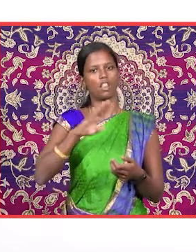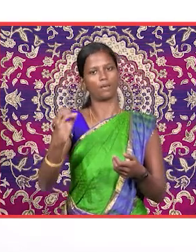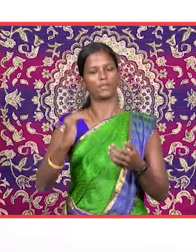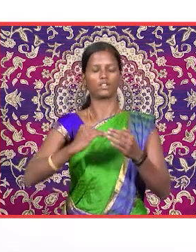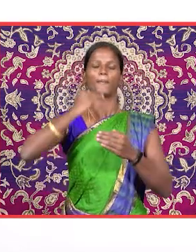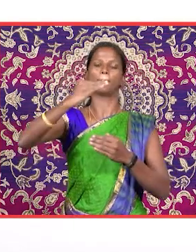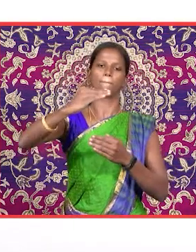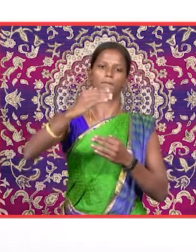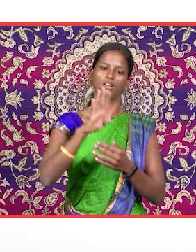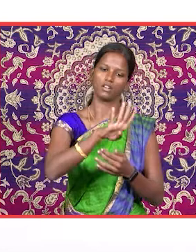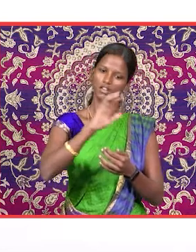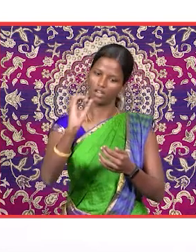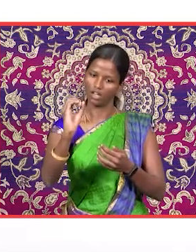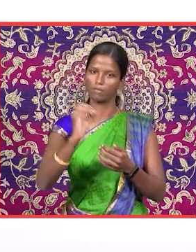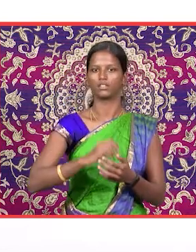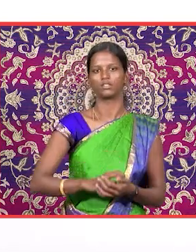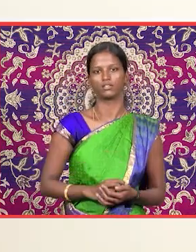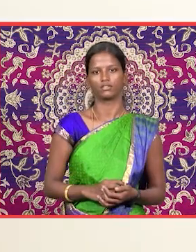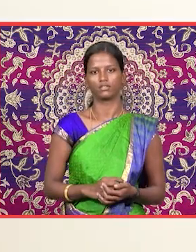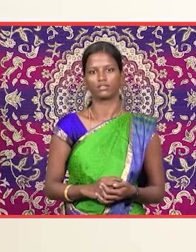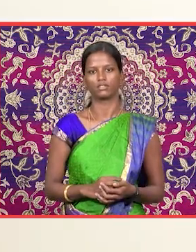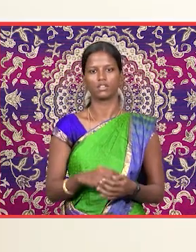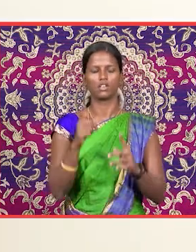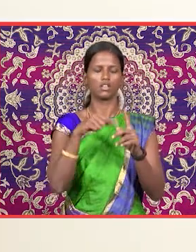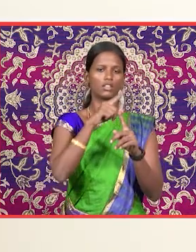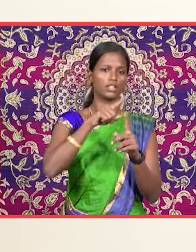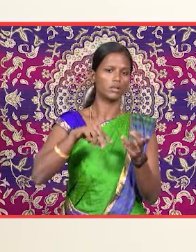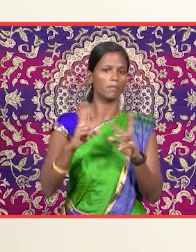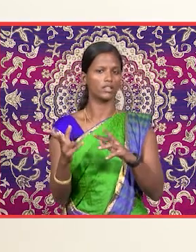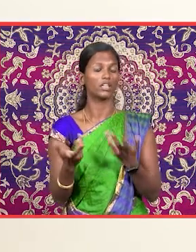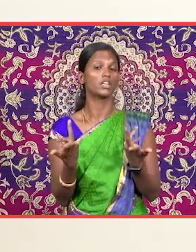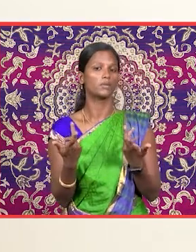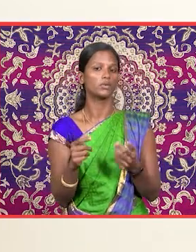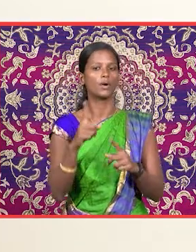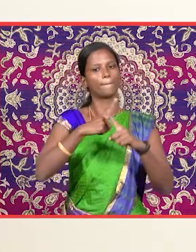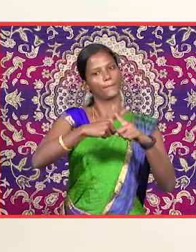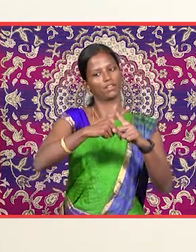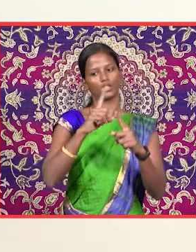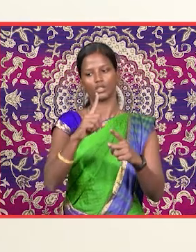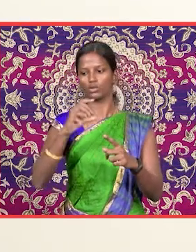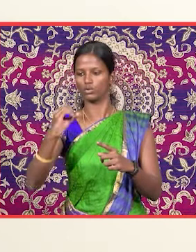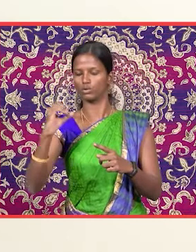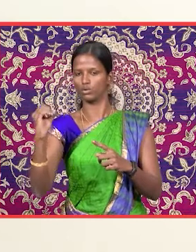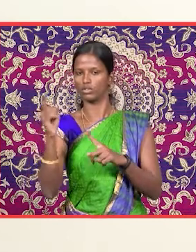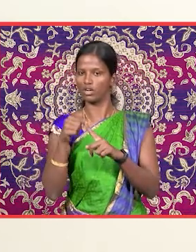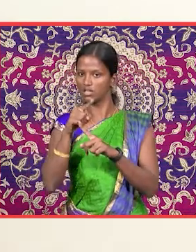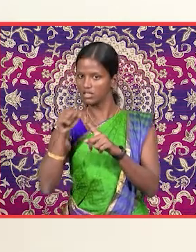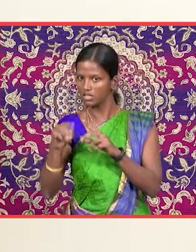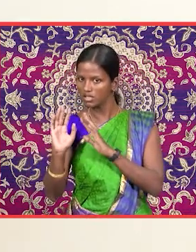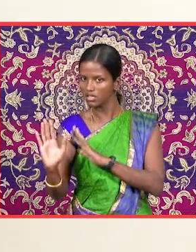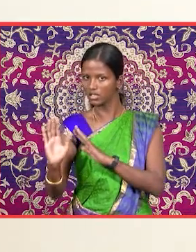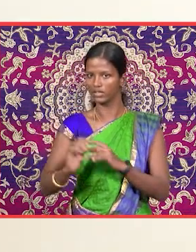குறைக்கப்பட்ட தொகை எவ்வளோன்னு பார்த்தீங்கன்னா 40. குறைக்கப்பட்ட தொகை எவ்வளோ? 40 இன்ட்டு சதவீதம்னு கேட்டால் நமக்கு